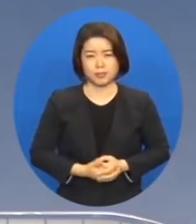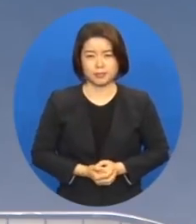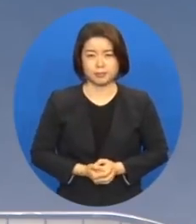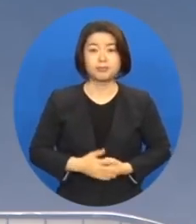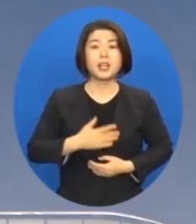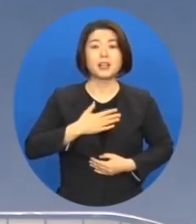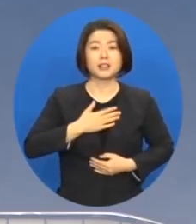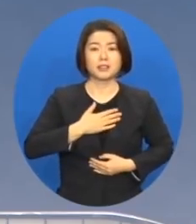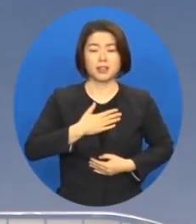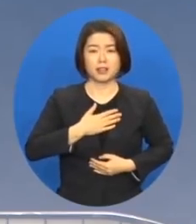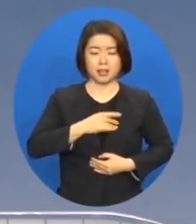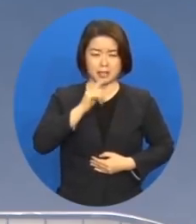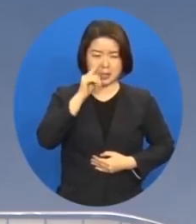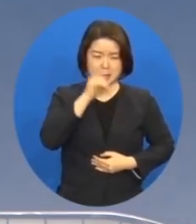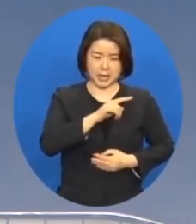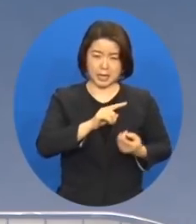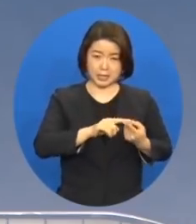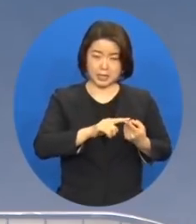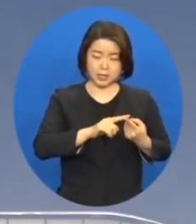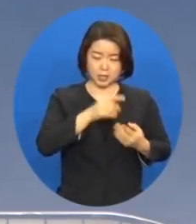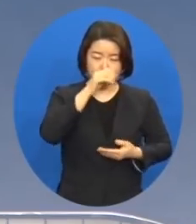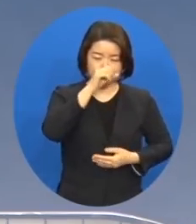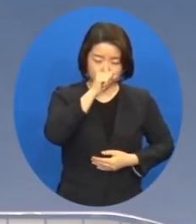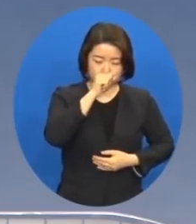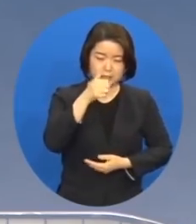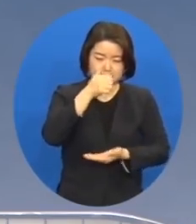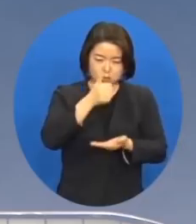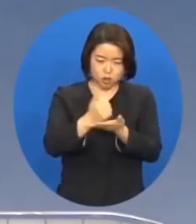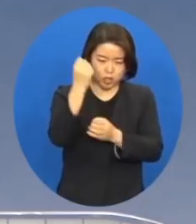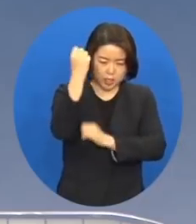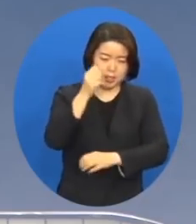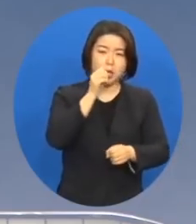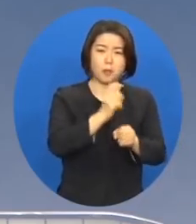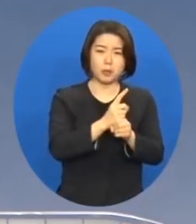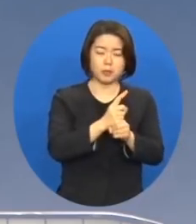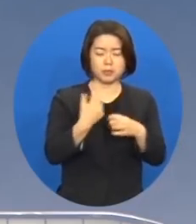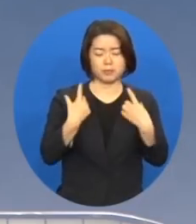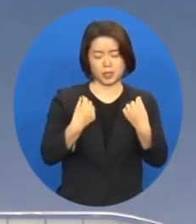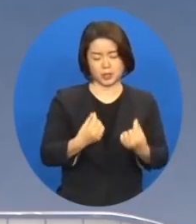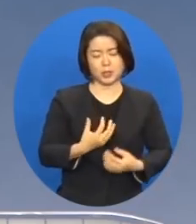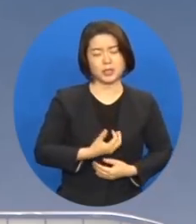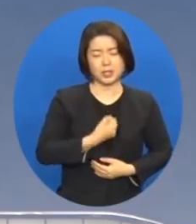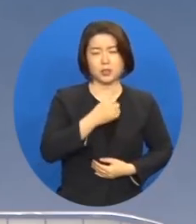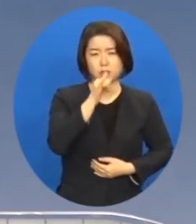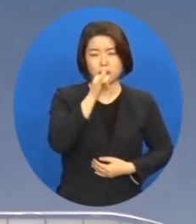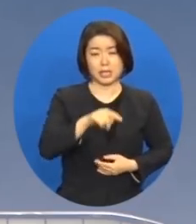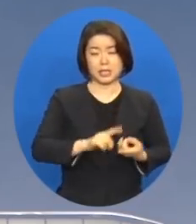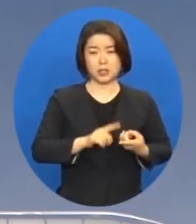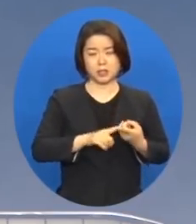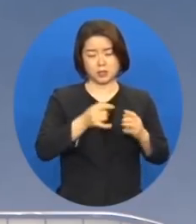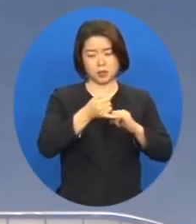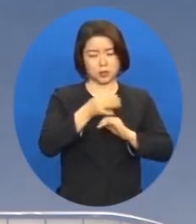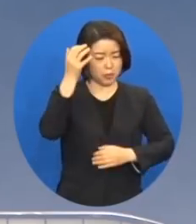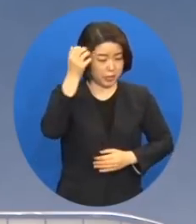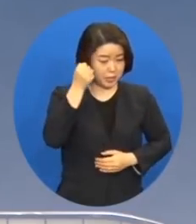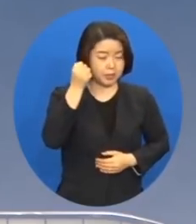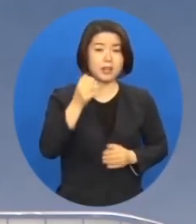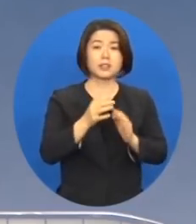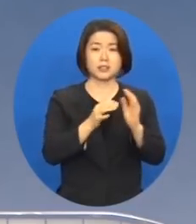내가 악을 좋아하는 죄의 본성을 여전히 가지고 있다. 그 점을 명심하는